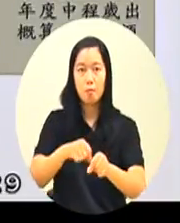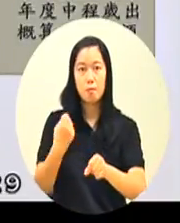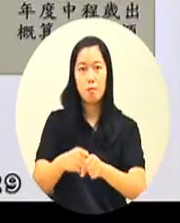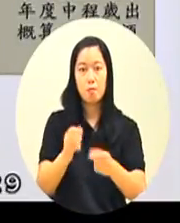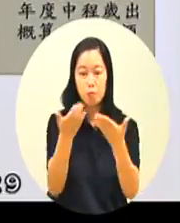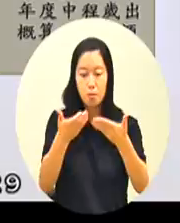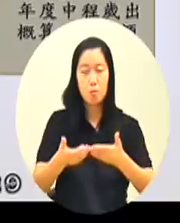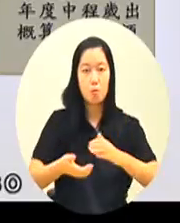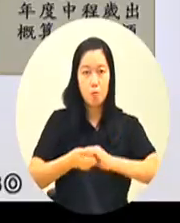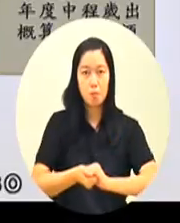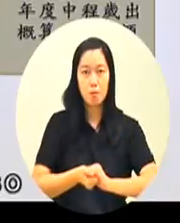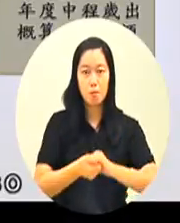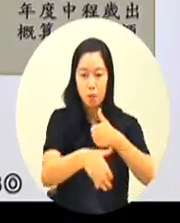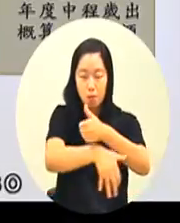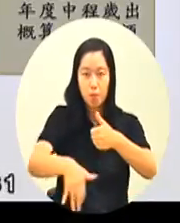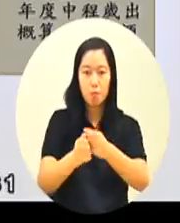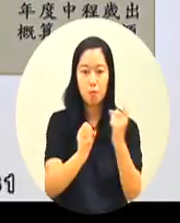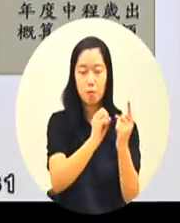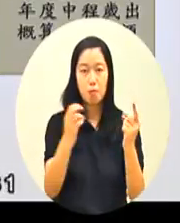各机关